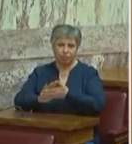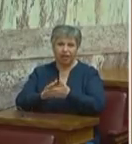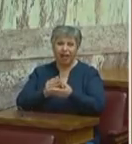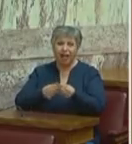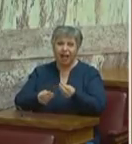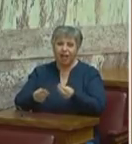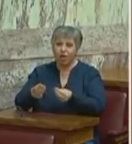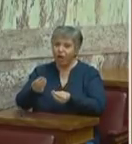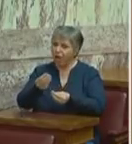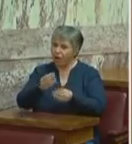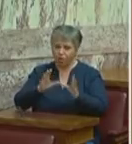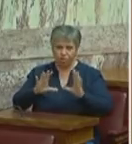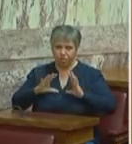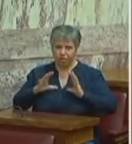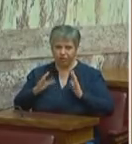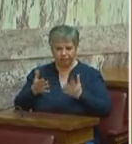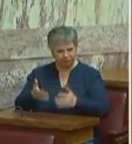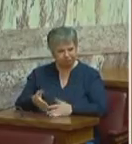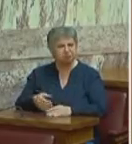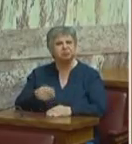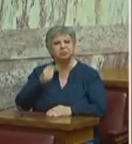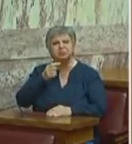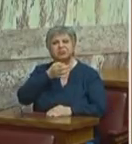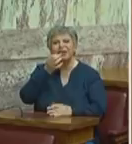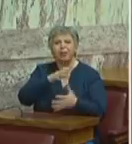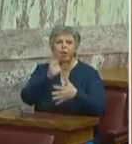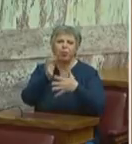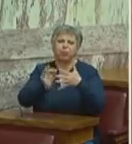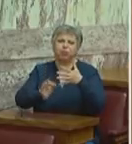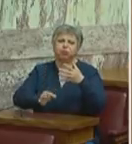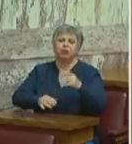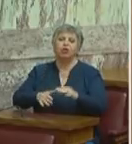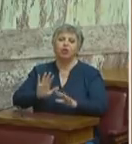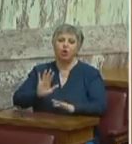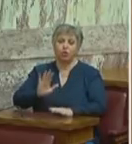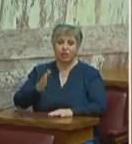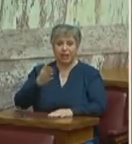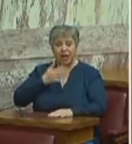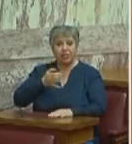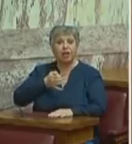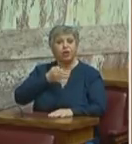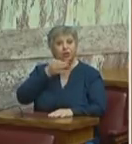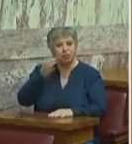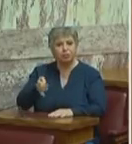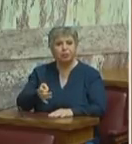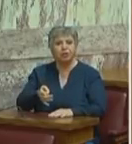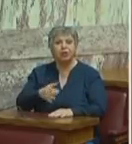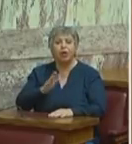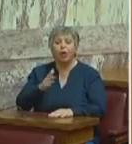Δεν θέλω να επεκταθώ σε λεπτομέρειες, απλά να δηλώσω ότι, όπως πάντα, θα είμαι στη